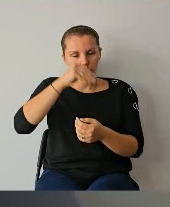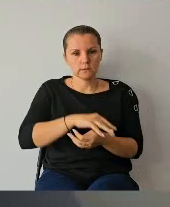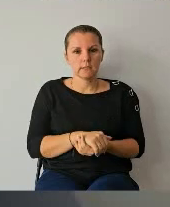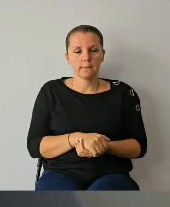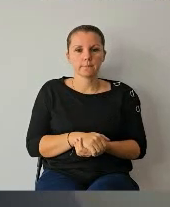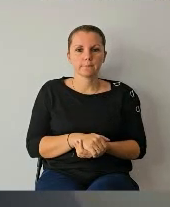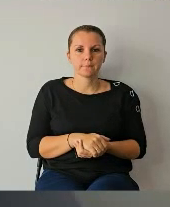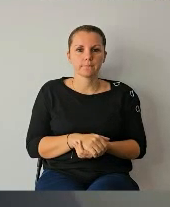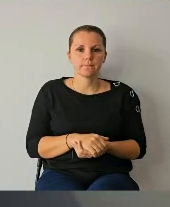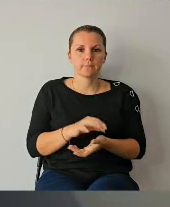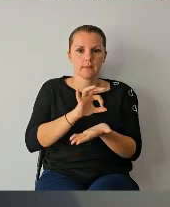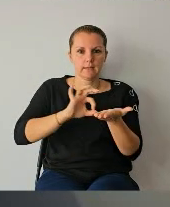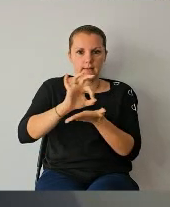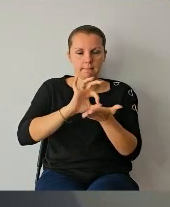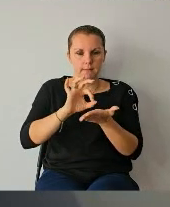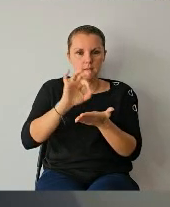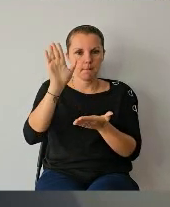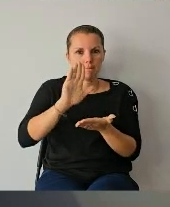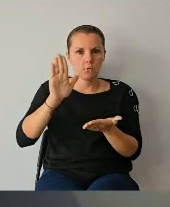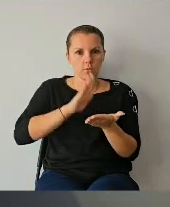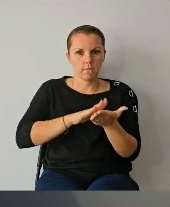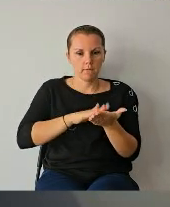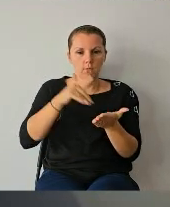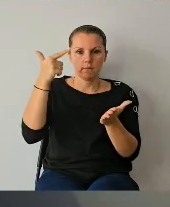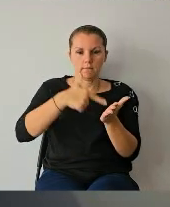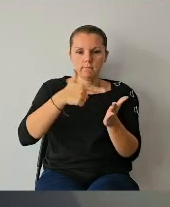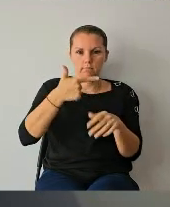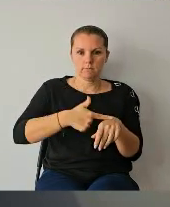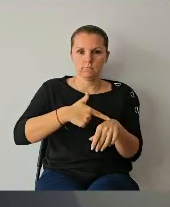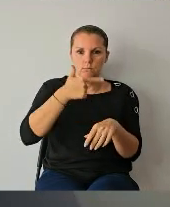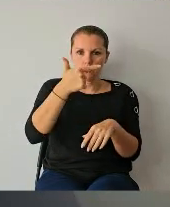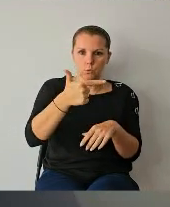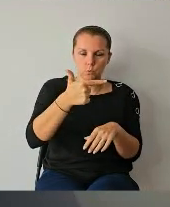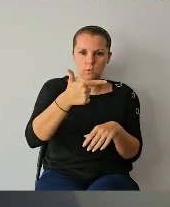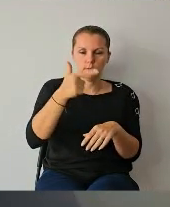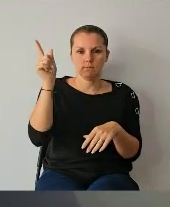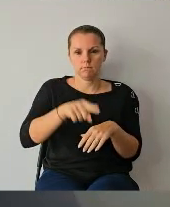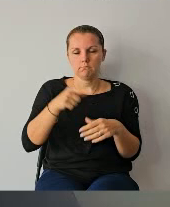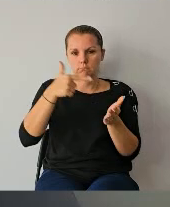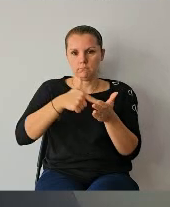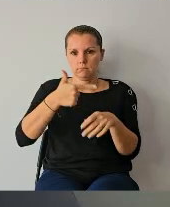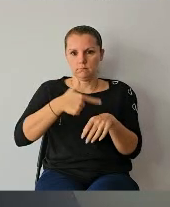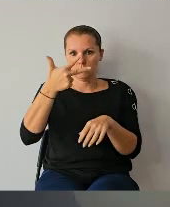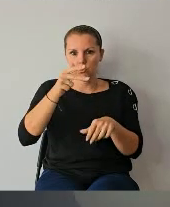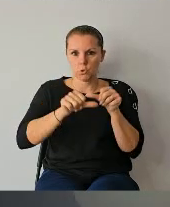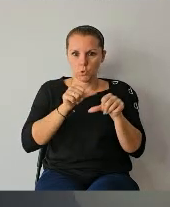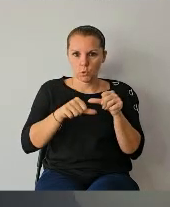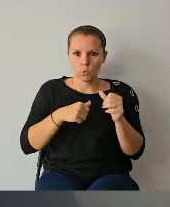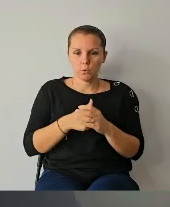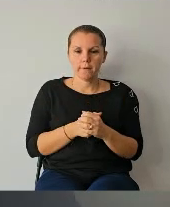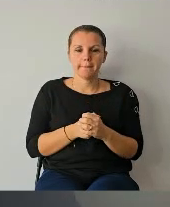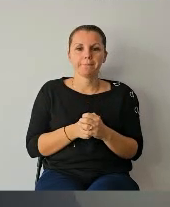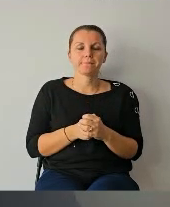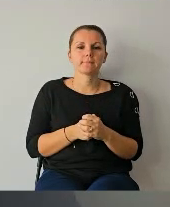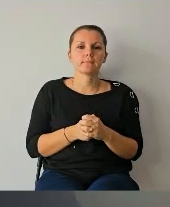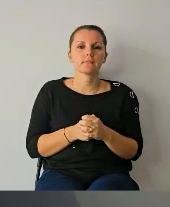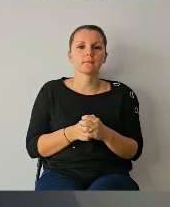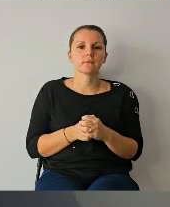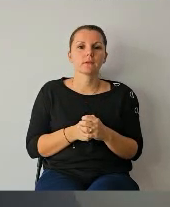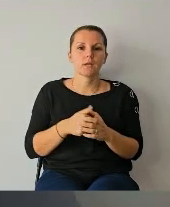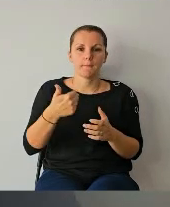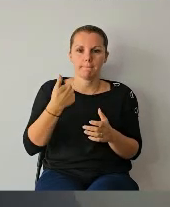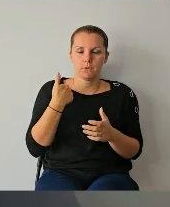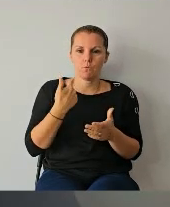W gminie Boguchwała w 2022 na 2023 złożonych